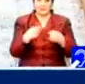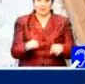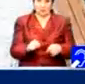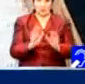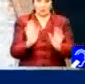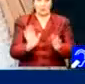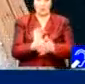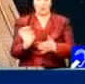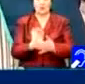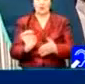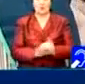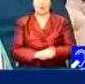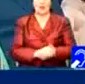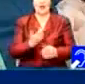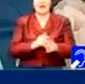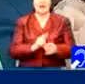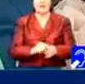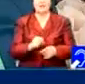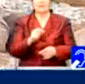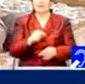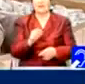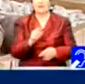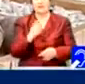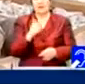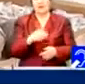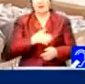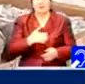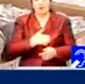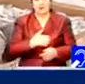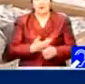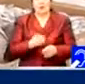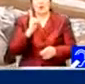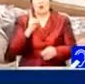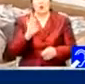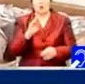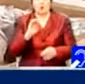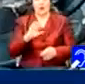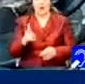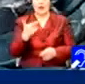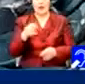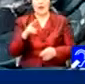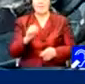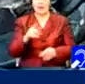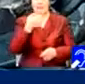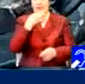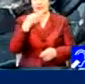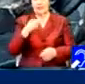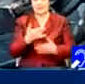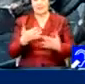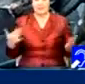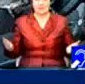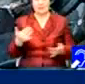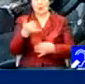doar producătorii. Asta e conceptul acestei pețișoare. Pentru acest sezon, Nicolae Cojocaru a lărgit gama de uleiuri din diverse semințe